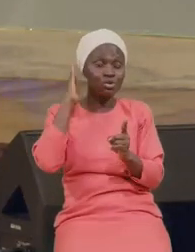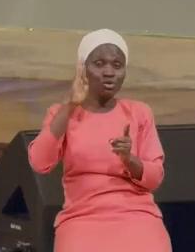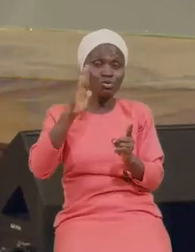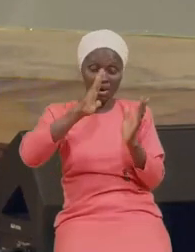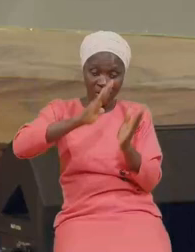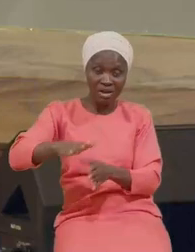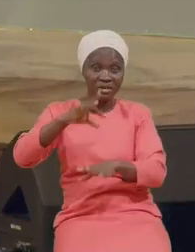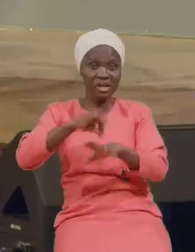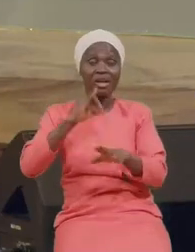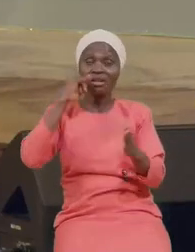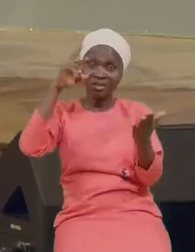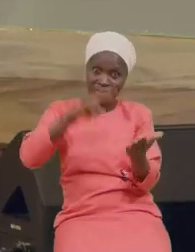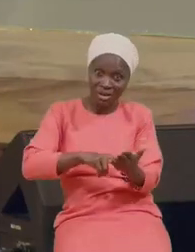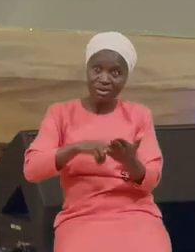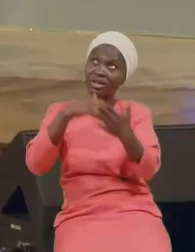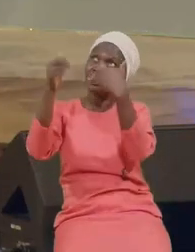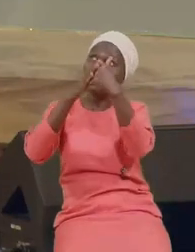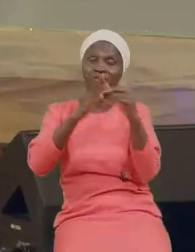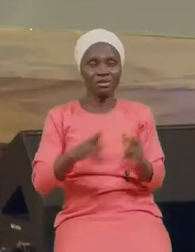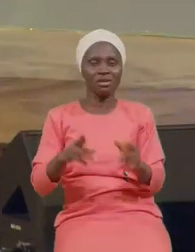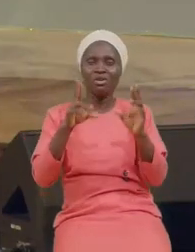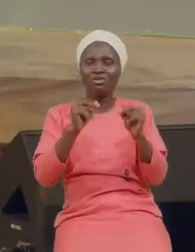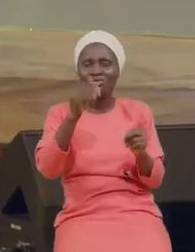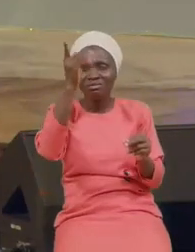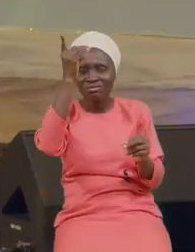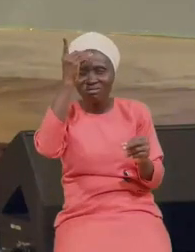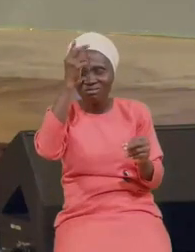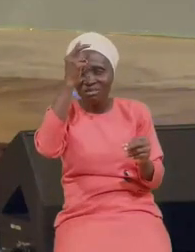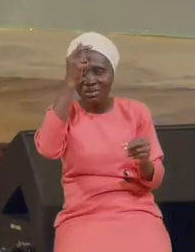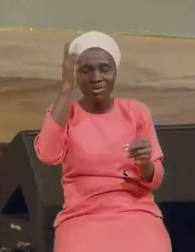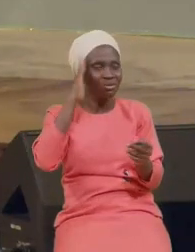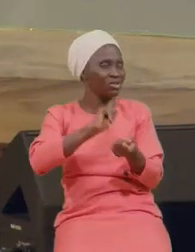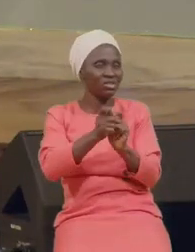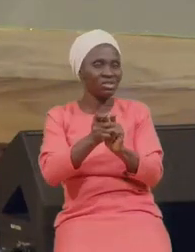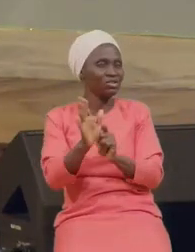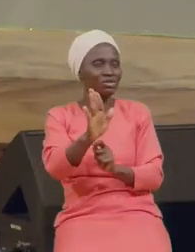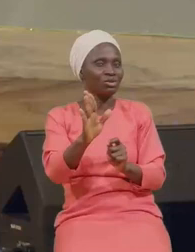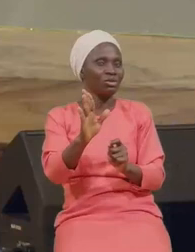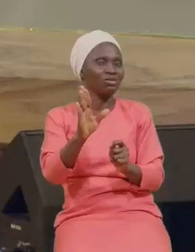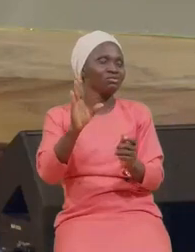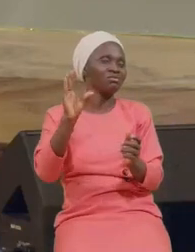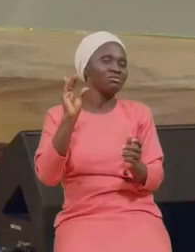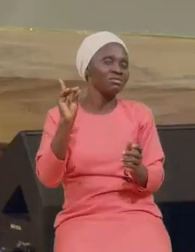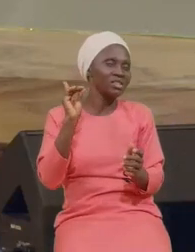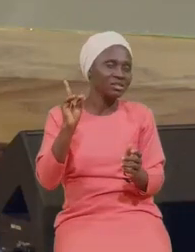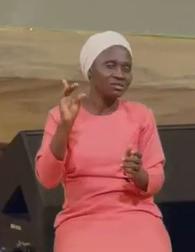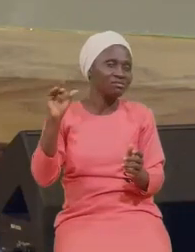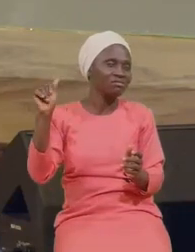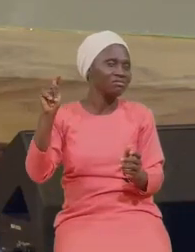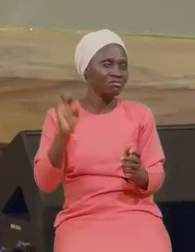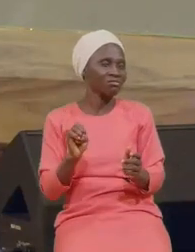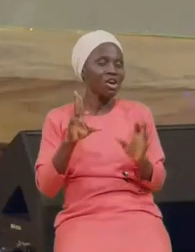et inscrit au ciel aucun démon ne changera cette date au constatant